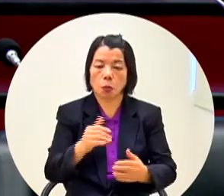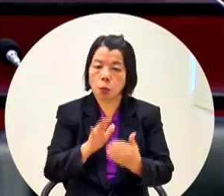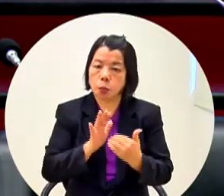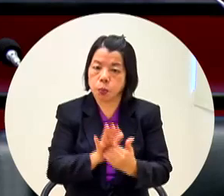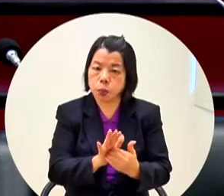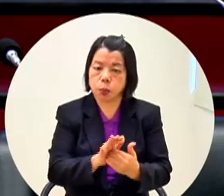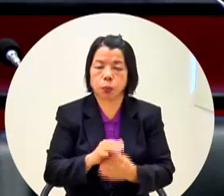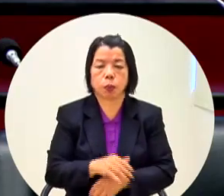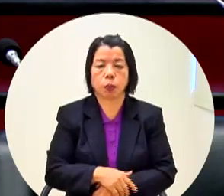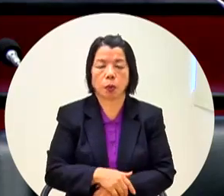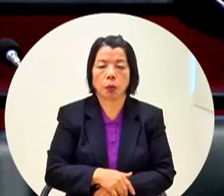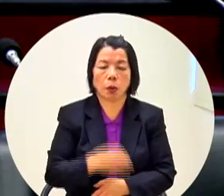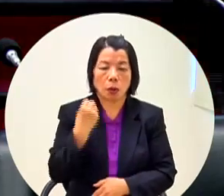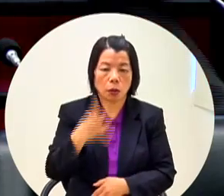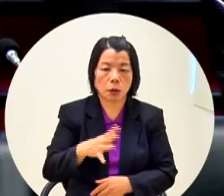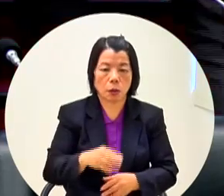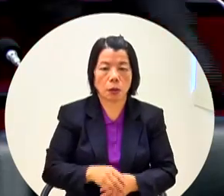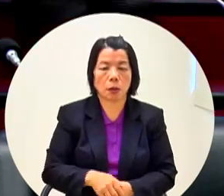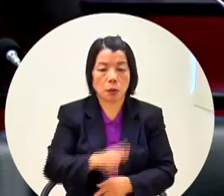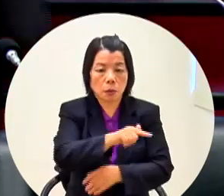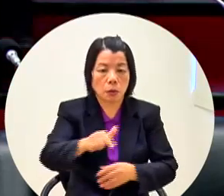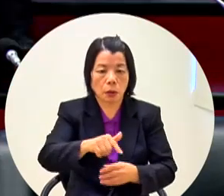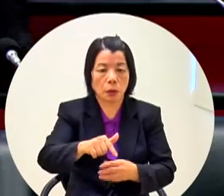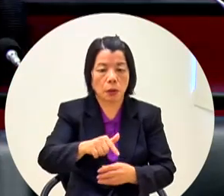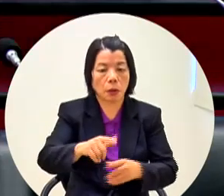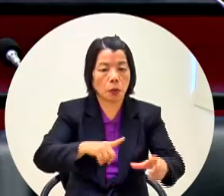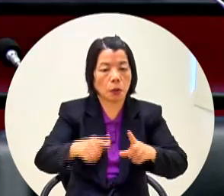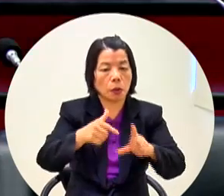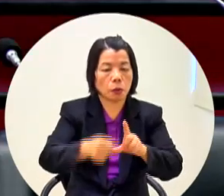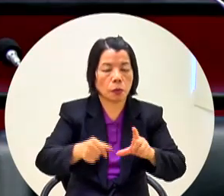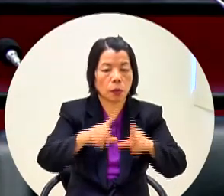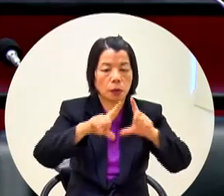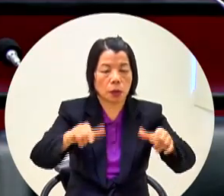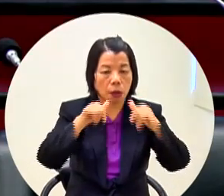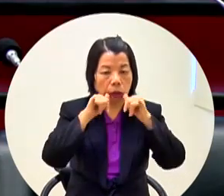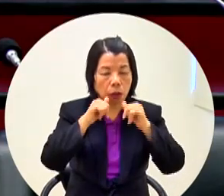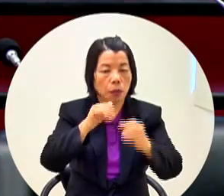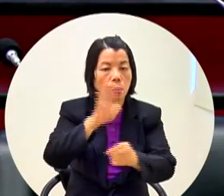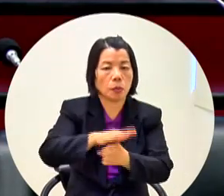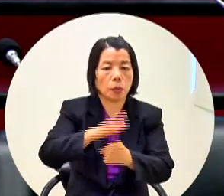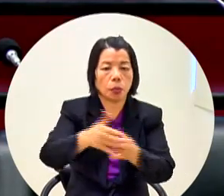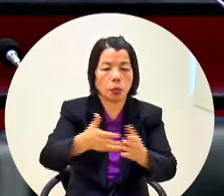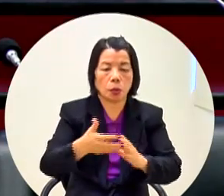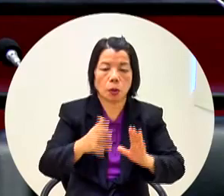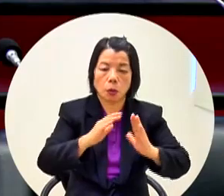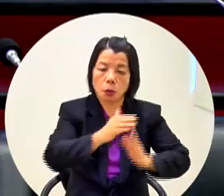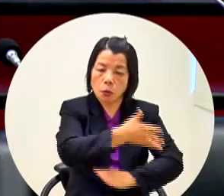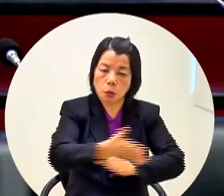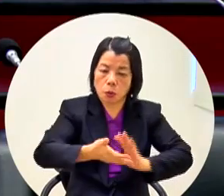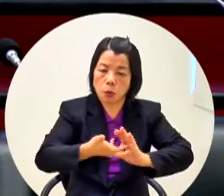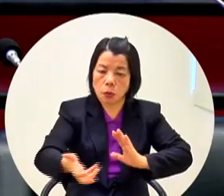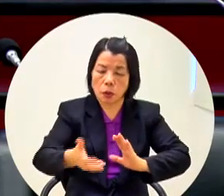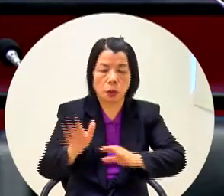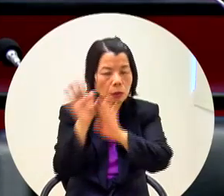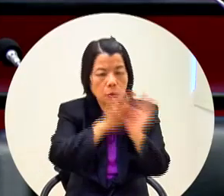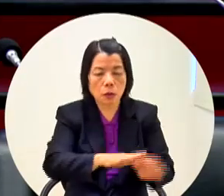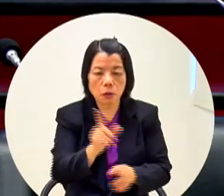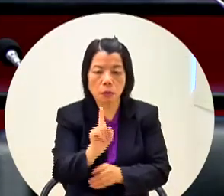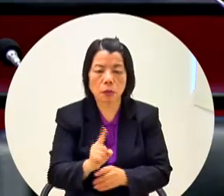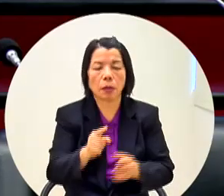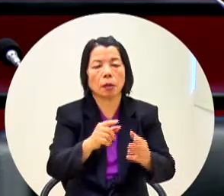及新材料园区的大林埔千村案的一个进度如何？请市长简单的答复，